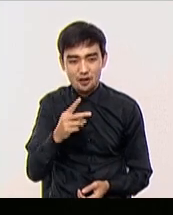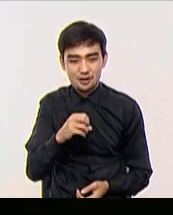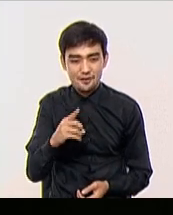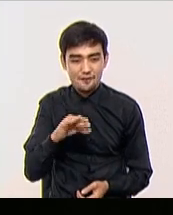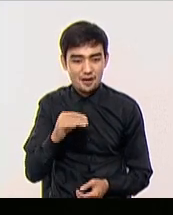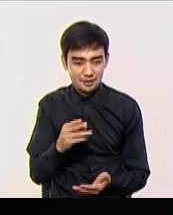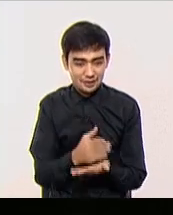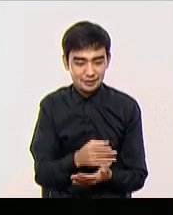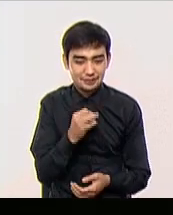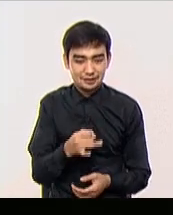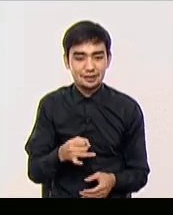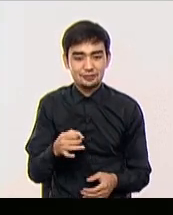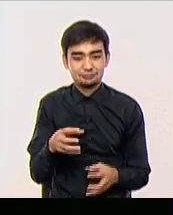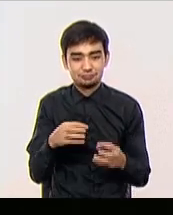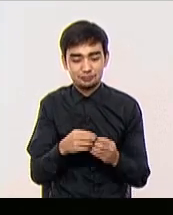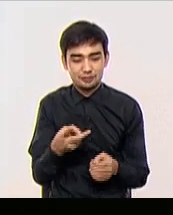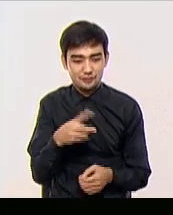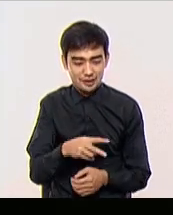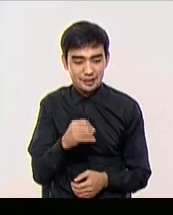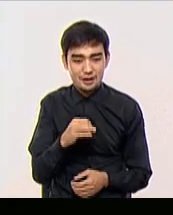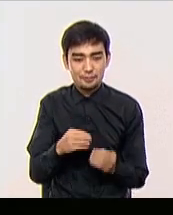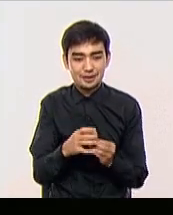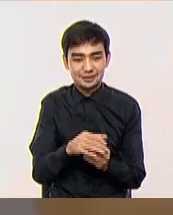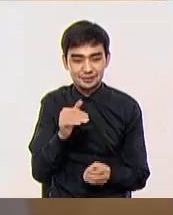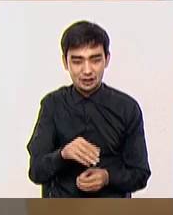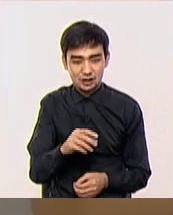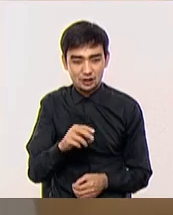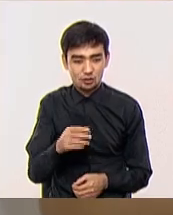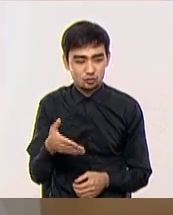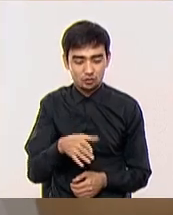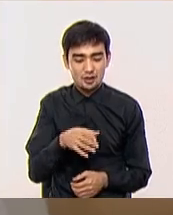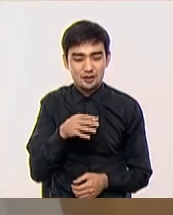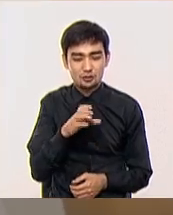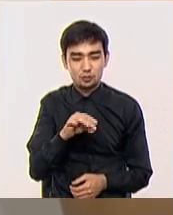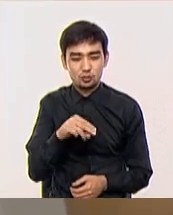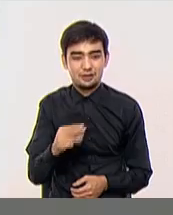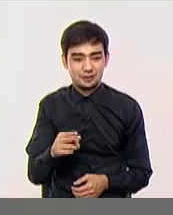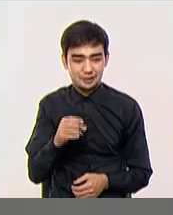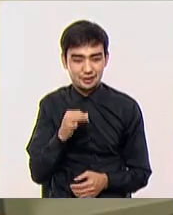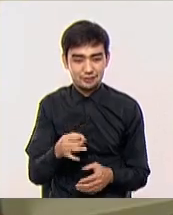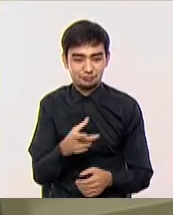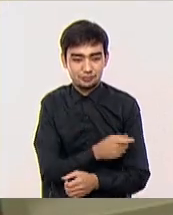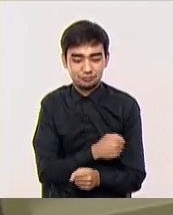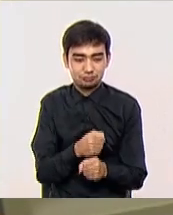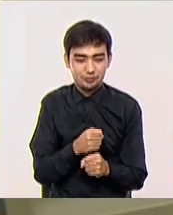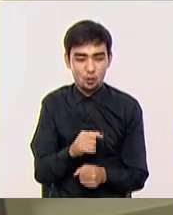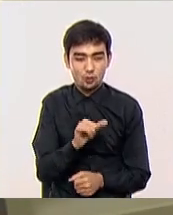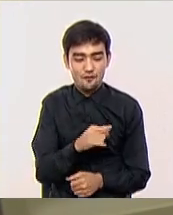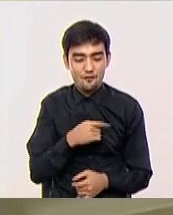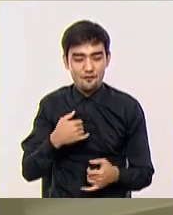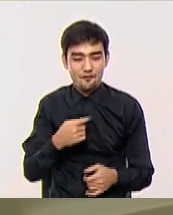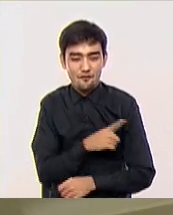вакцины «Казвак» обоих компонентов и 15 тысяч доз «Спутника». Приоритет при ревакцинации будет у врачей, учителей